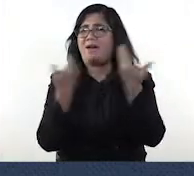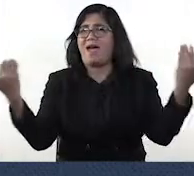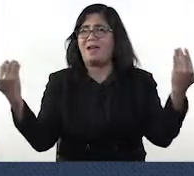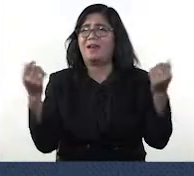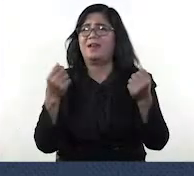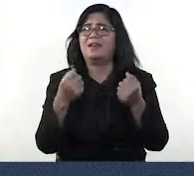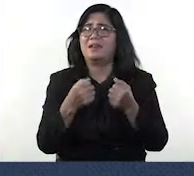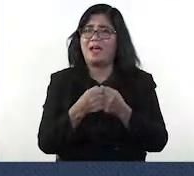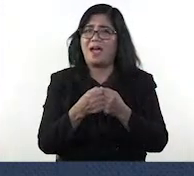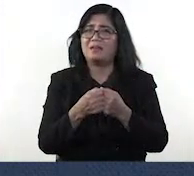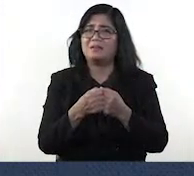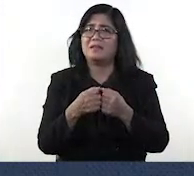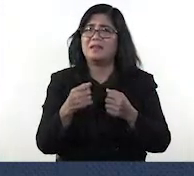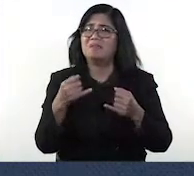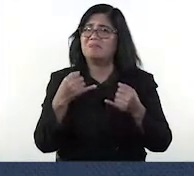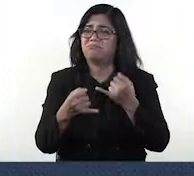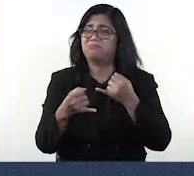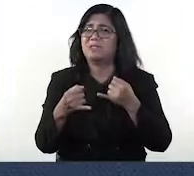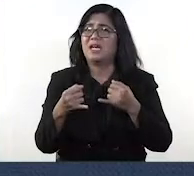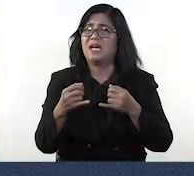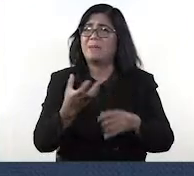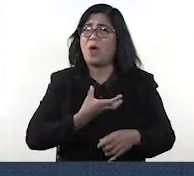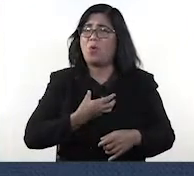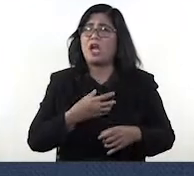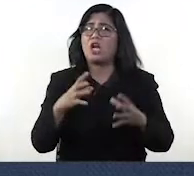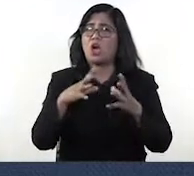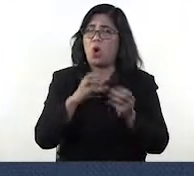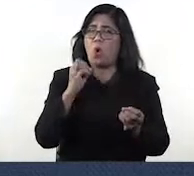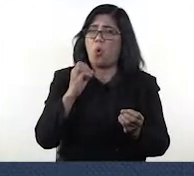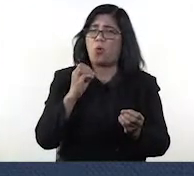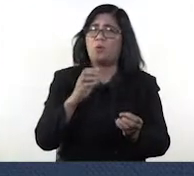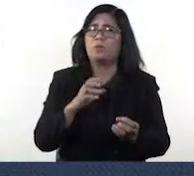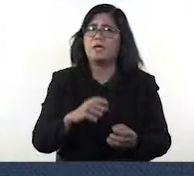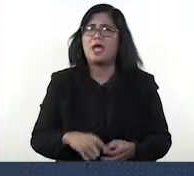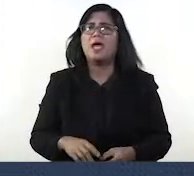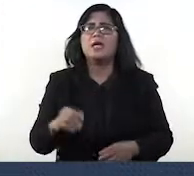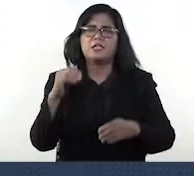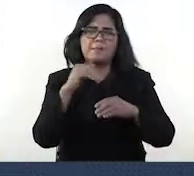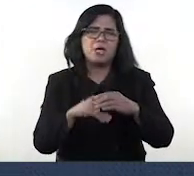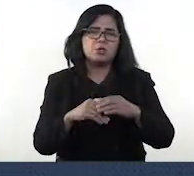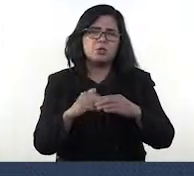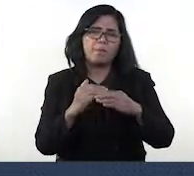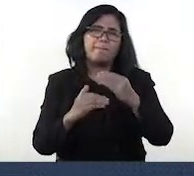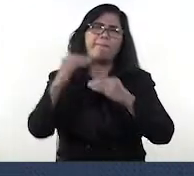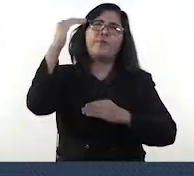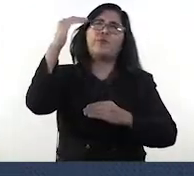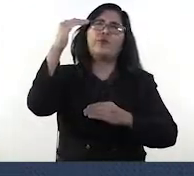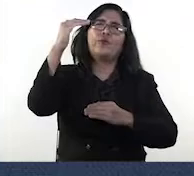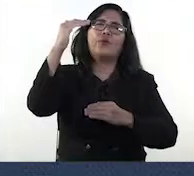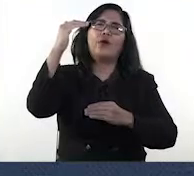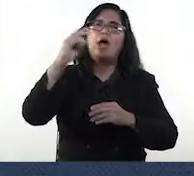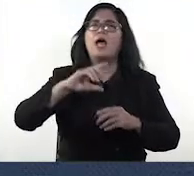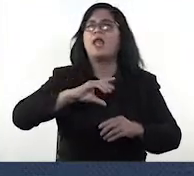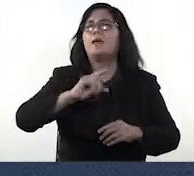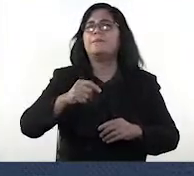kita masuk pada one step ahead kita masuk pada tingkatan yang lebih tinggi